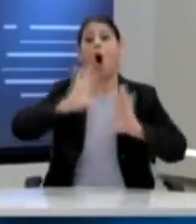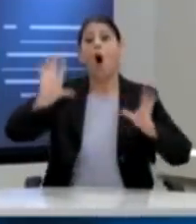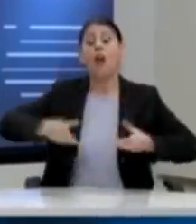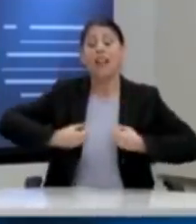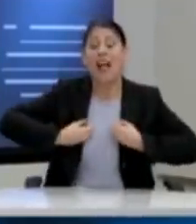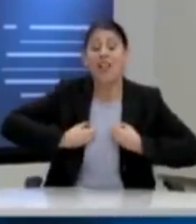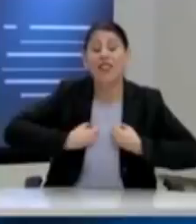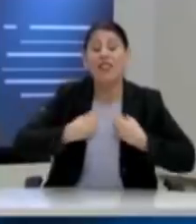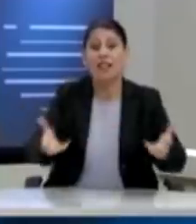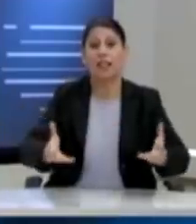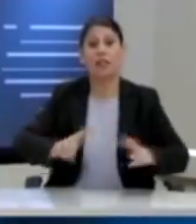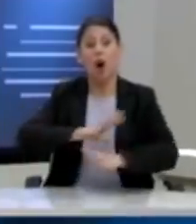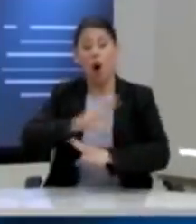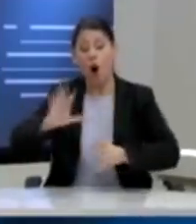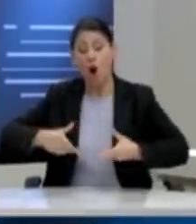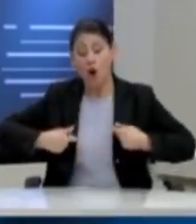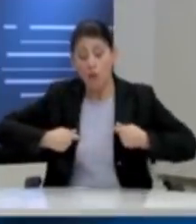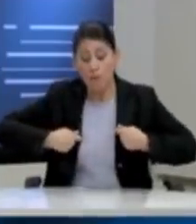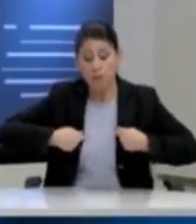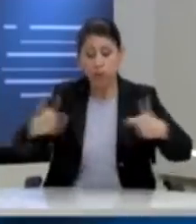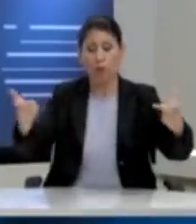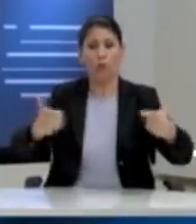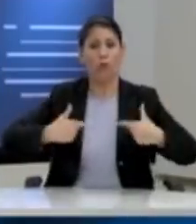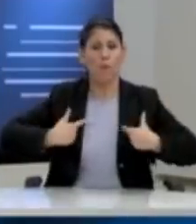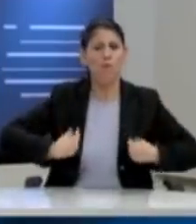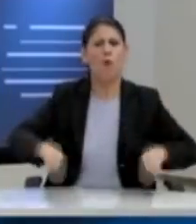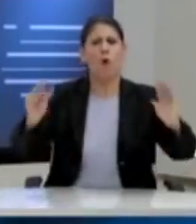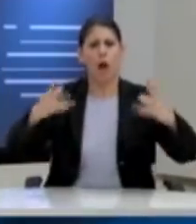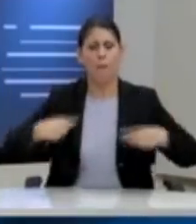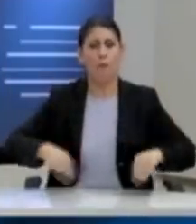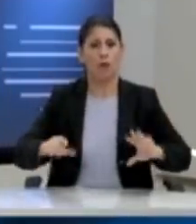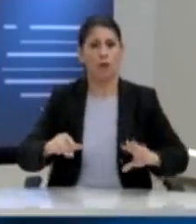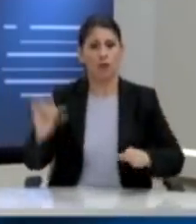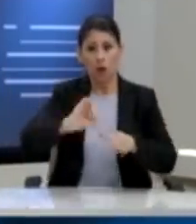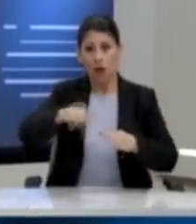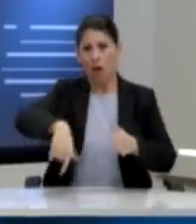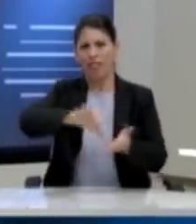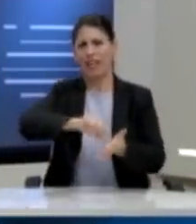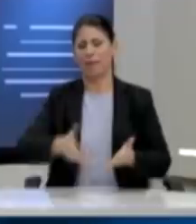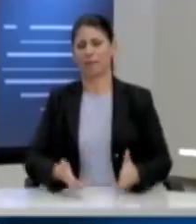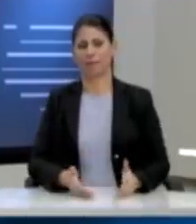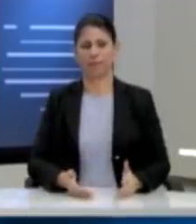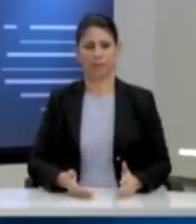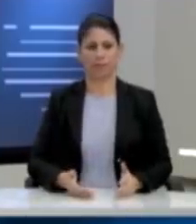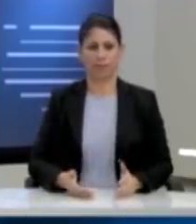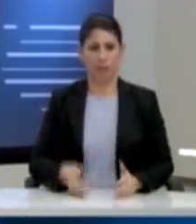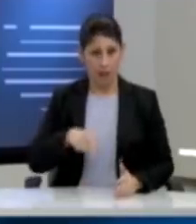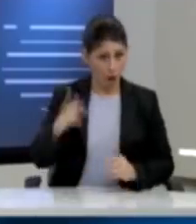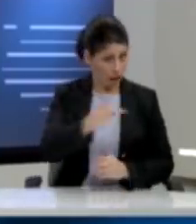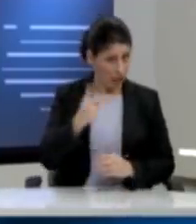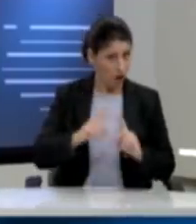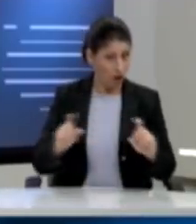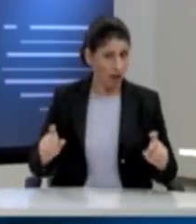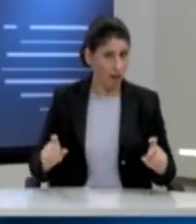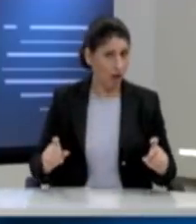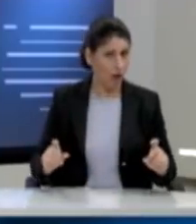όλα. Τα έχετε όλα στο σφυρί. Μην μας λέτε τώρα το νερό στην Αθήνα. Είναι κοινωνικό